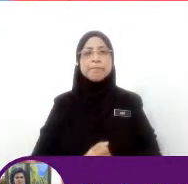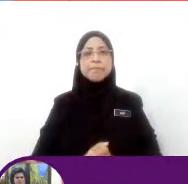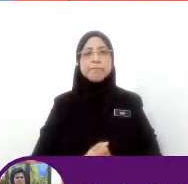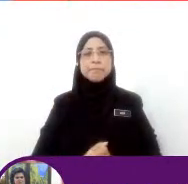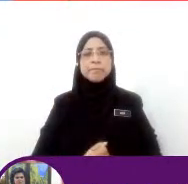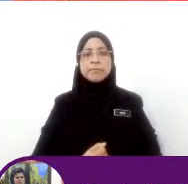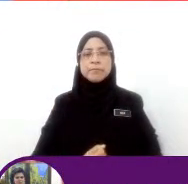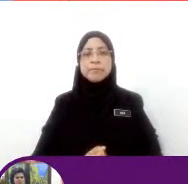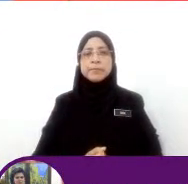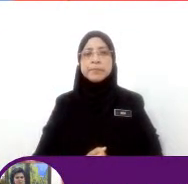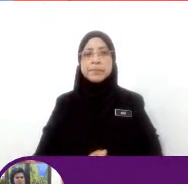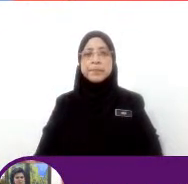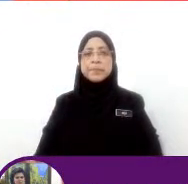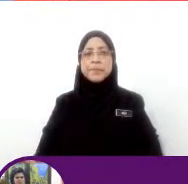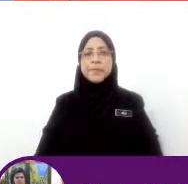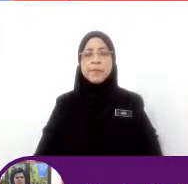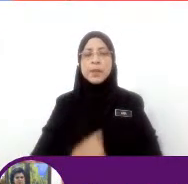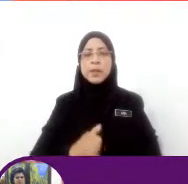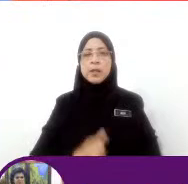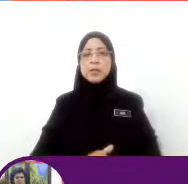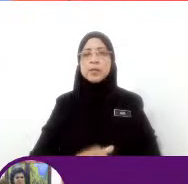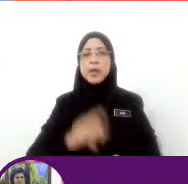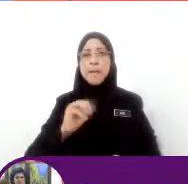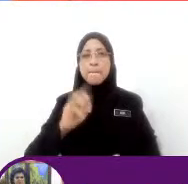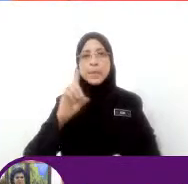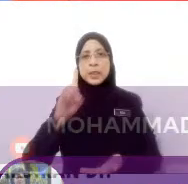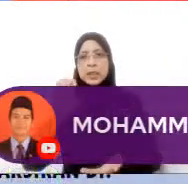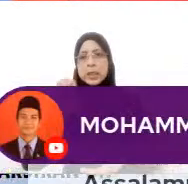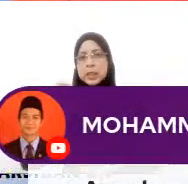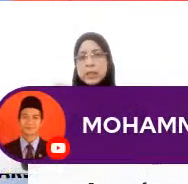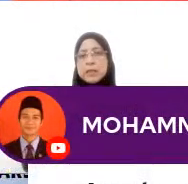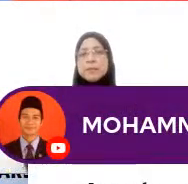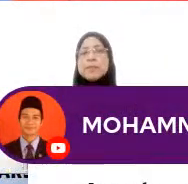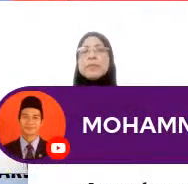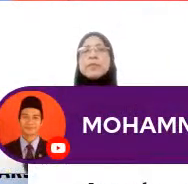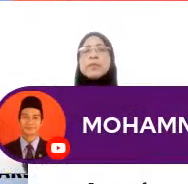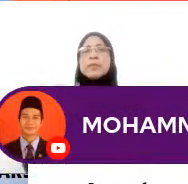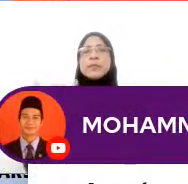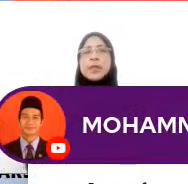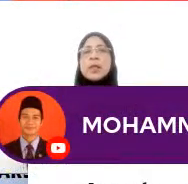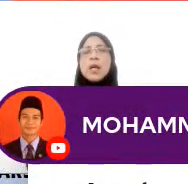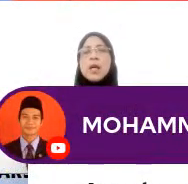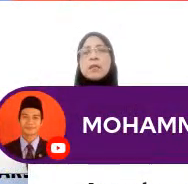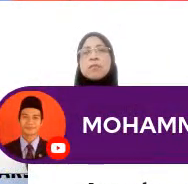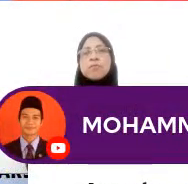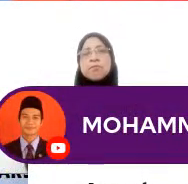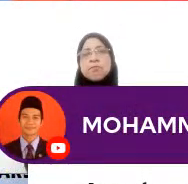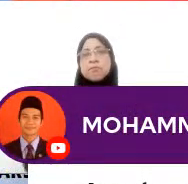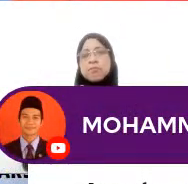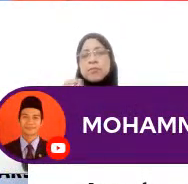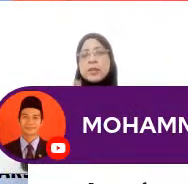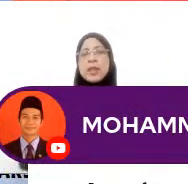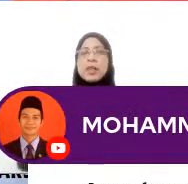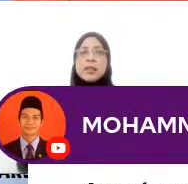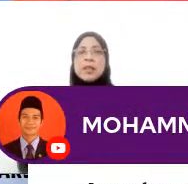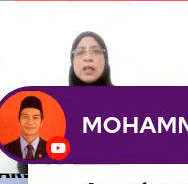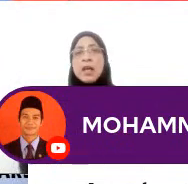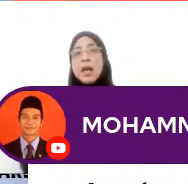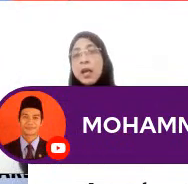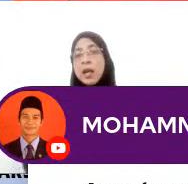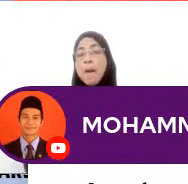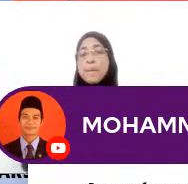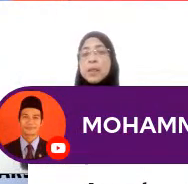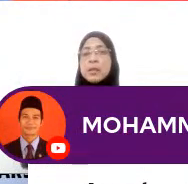Itu yang saya nak terangkan tentang MD. Sekarang ni saya nak terangkan tentang inovasi-inovasi yang lain lah. Okay, so contohnya